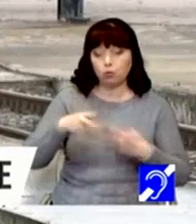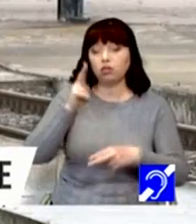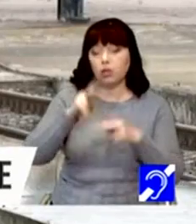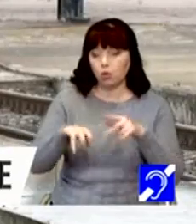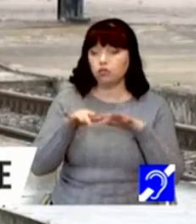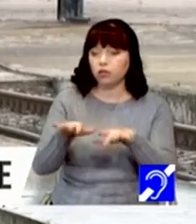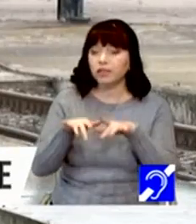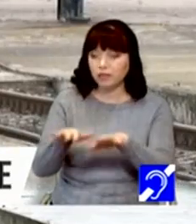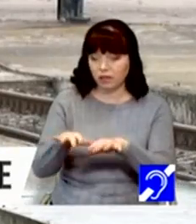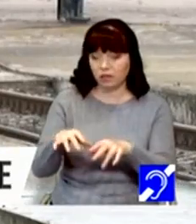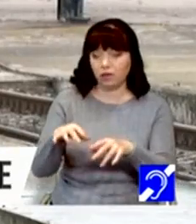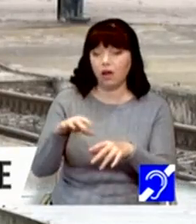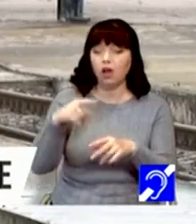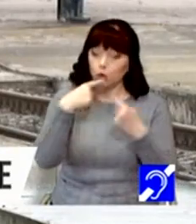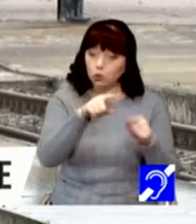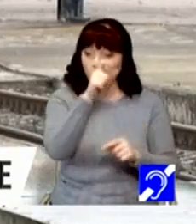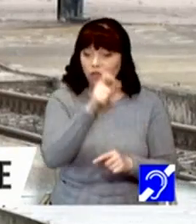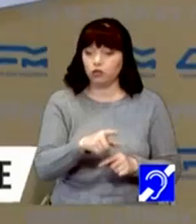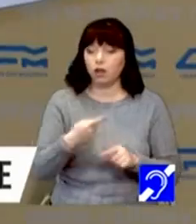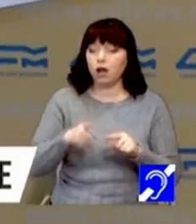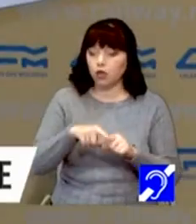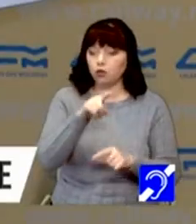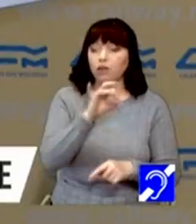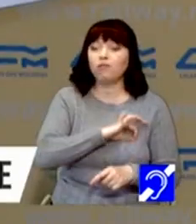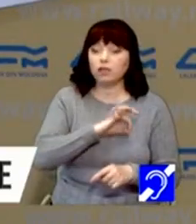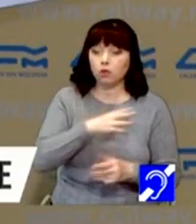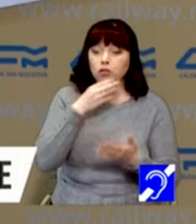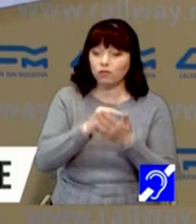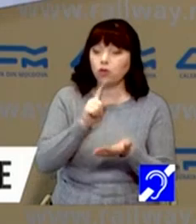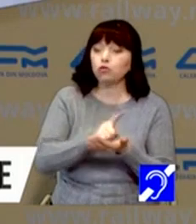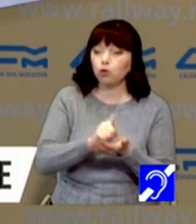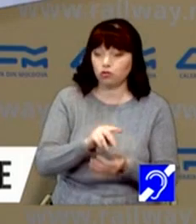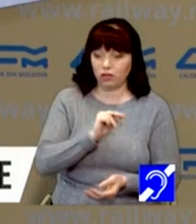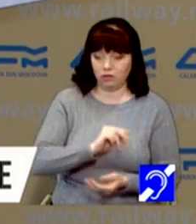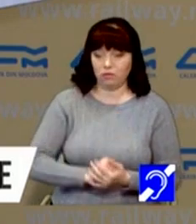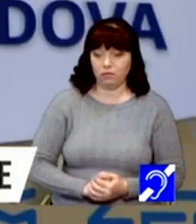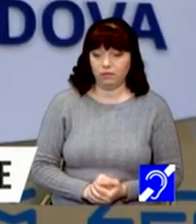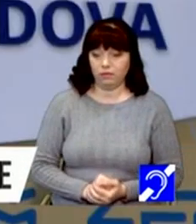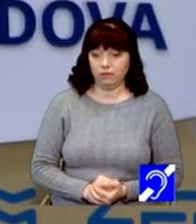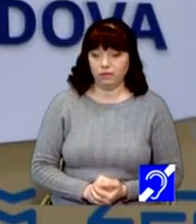urmărirea penală în privința altor persoane învinuite de depășire a atribuțiilor de serviciu